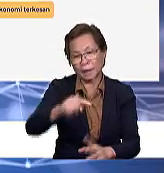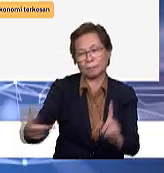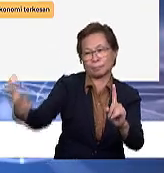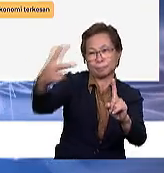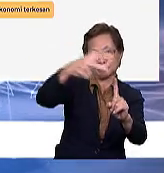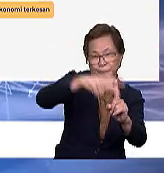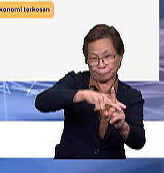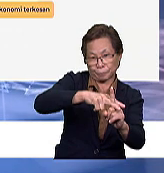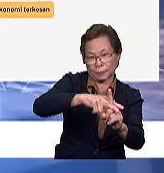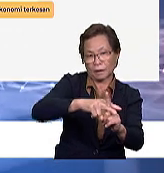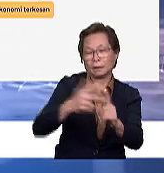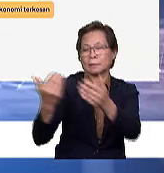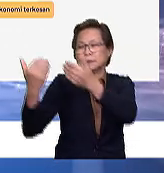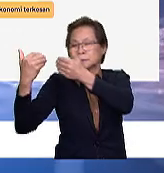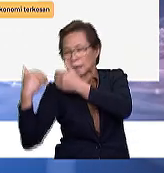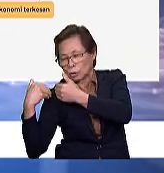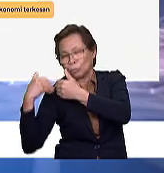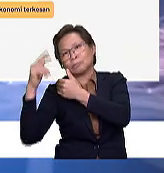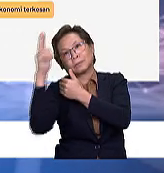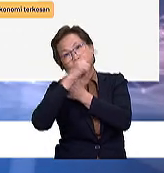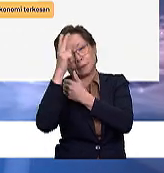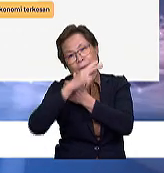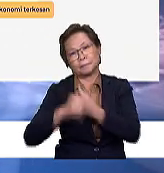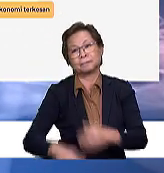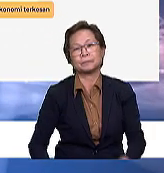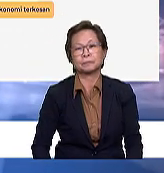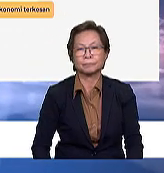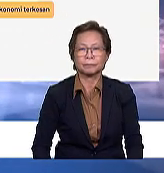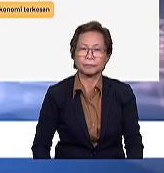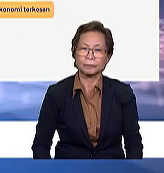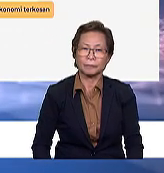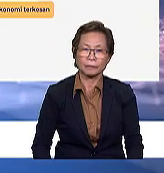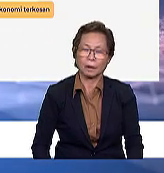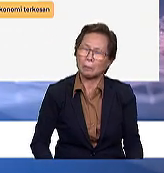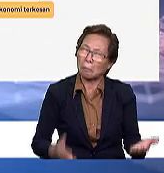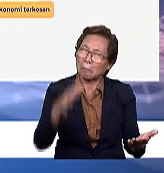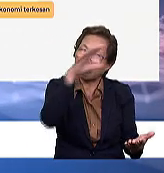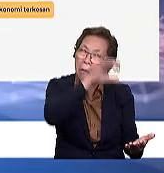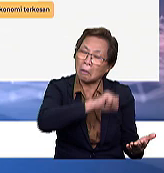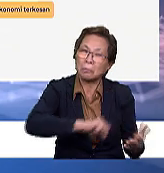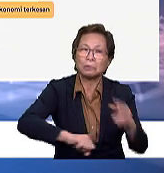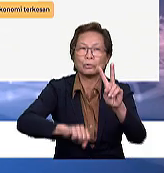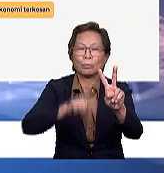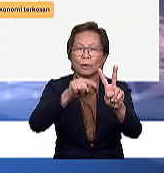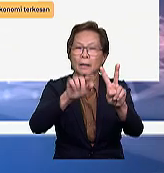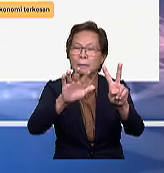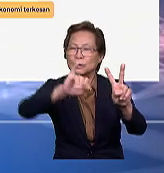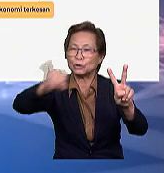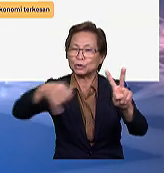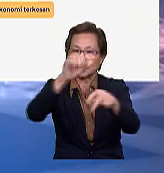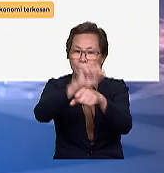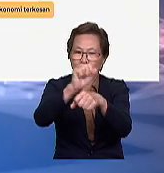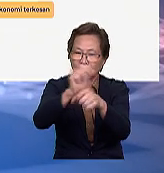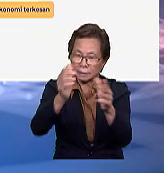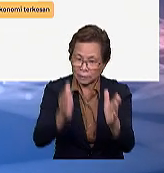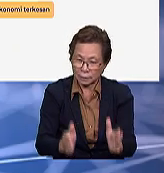permohonan ditanggung oleh kerajaan ini adalah dijagakan Duo crown lima juta pekerja